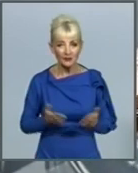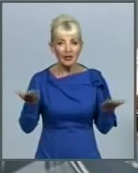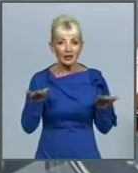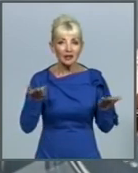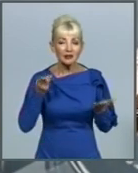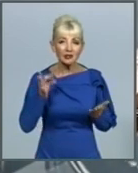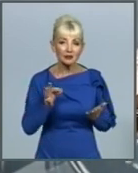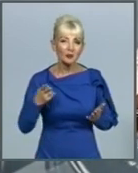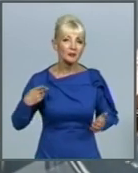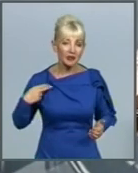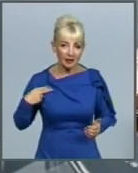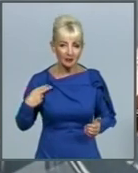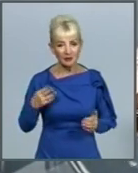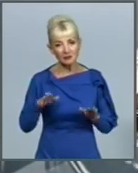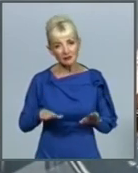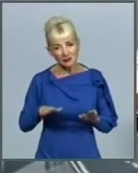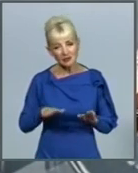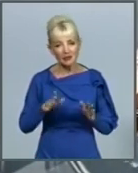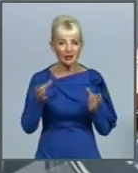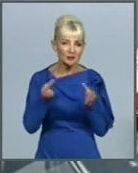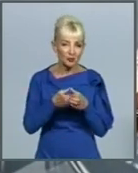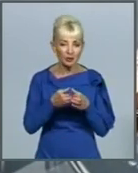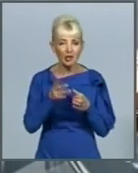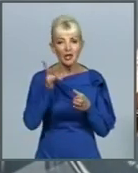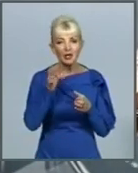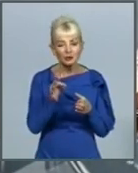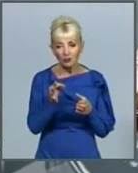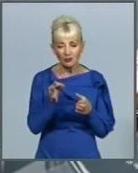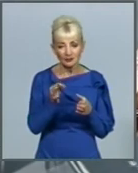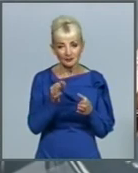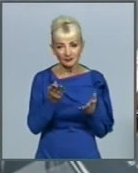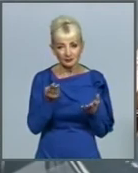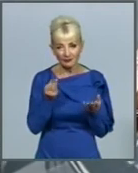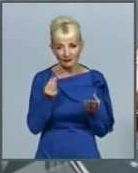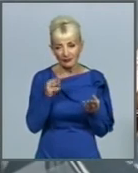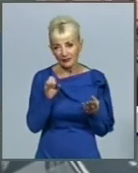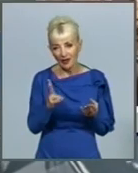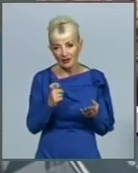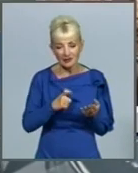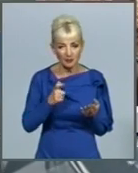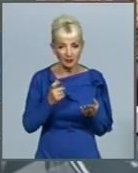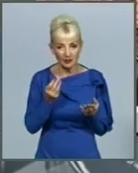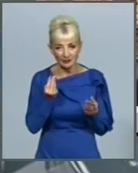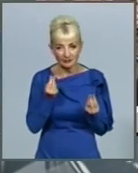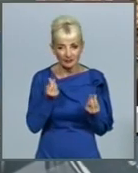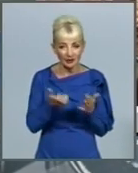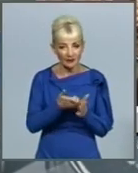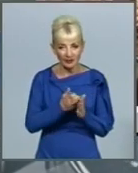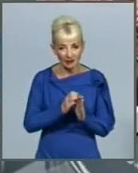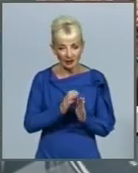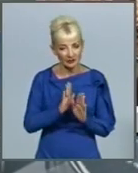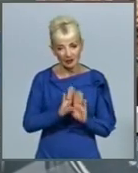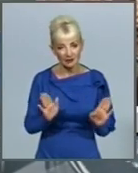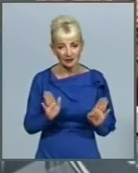там премии местами, сборы, еще что-то, перебиваться как бы так себе история. Чем занимаетесь сейчас